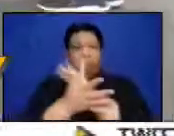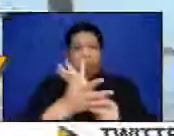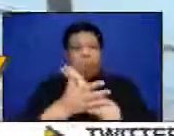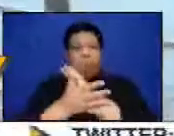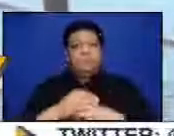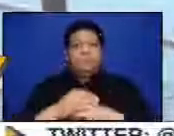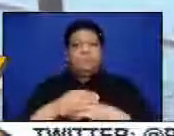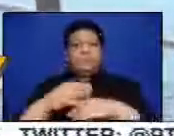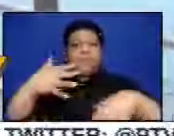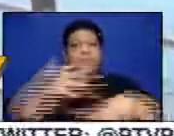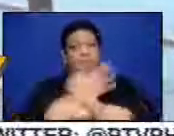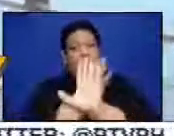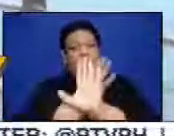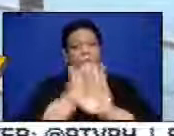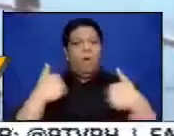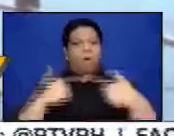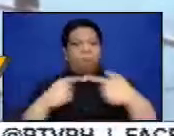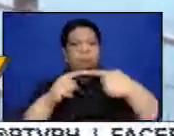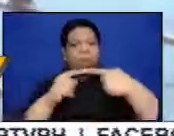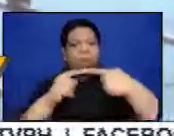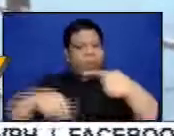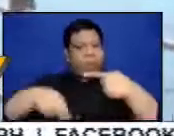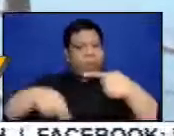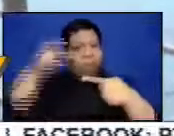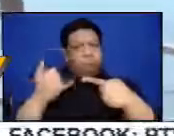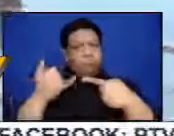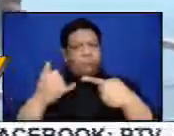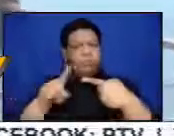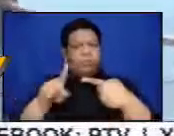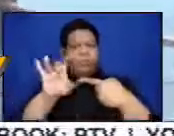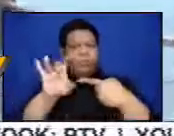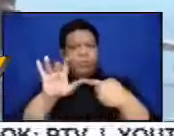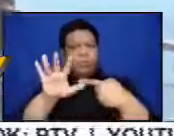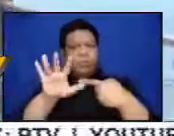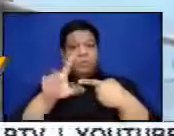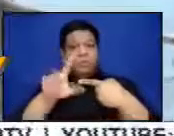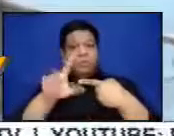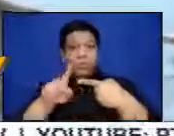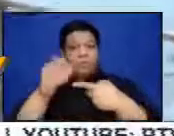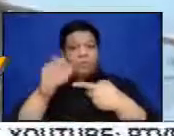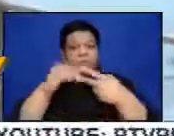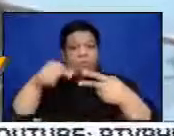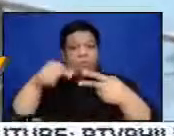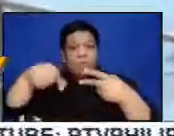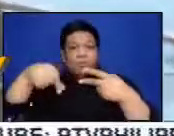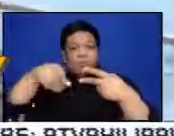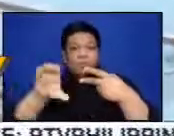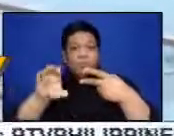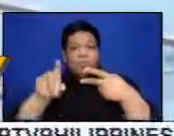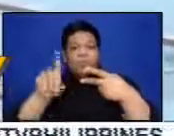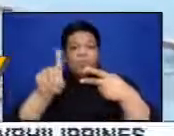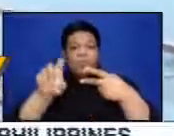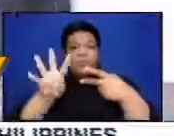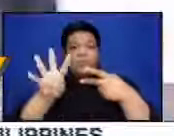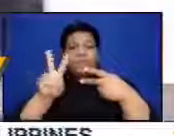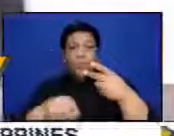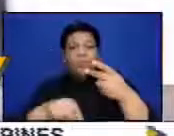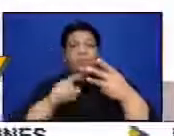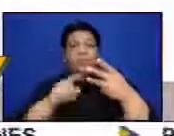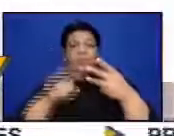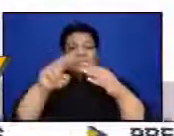huwag nang magtangka ang mga sindikato sa kanilang illegal na gawain dahil handa ang kanyang mga tauhan na pigilan ang mga